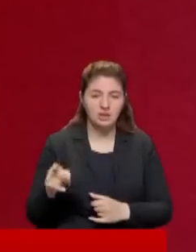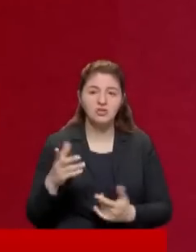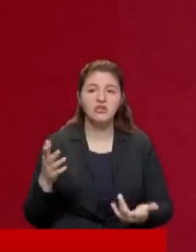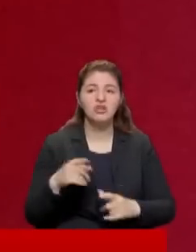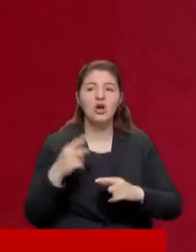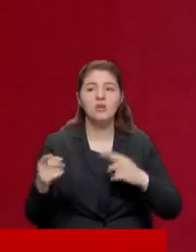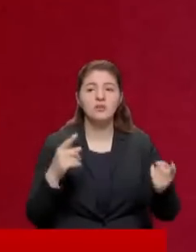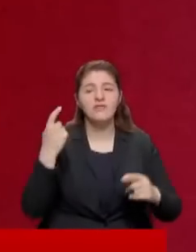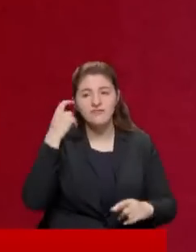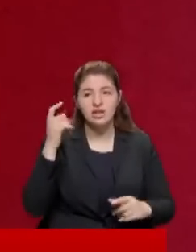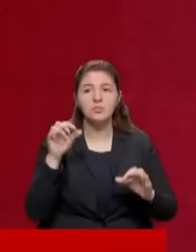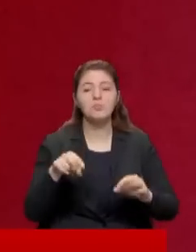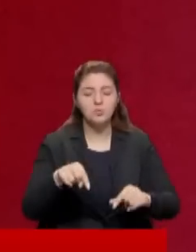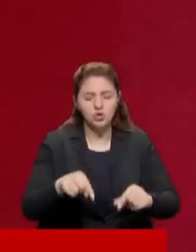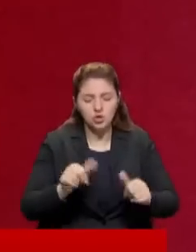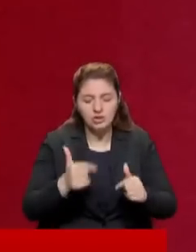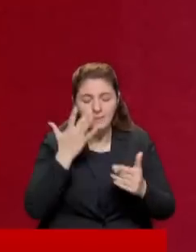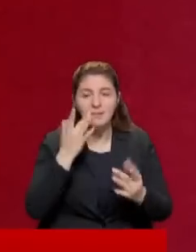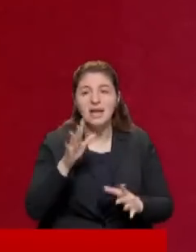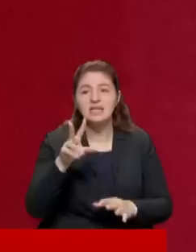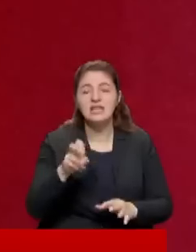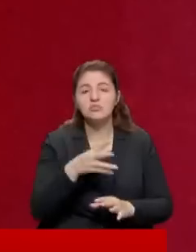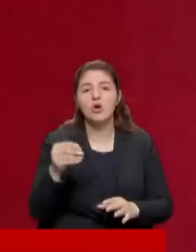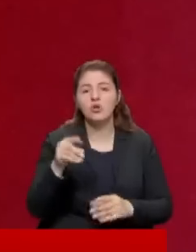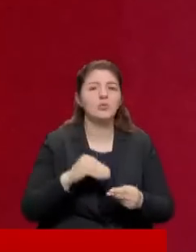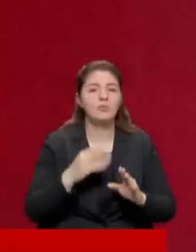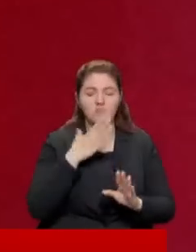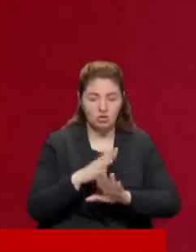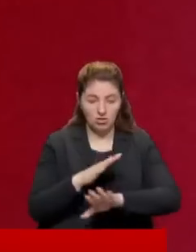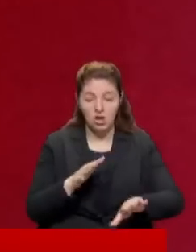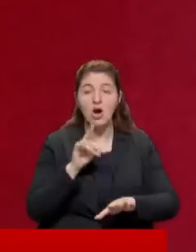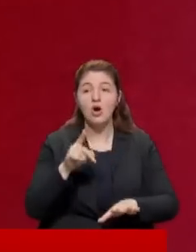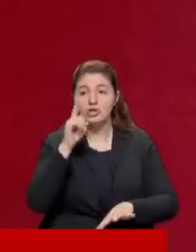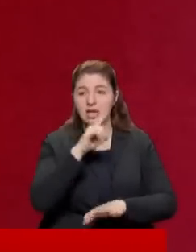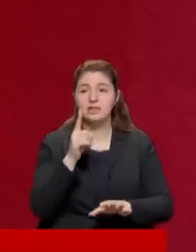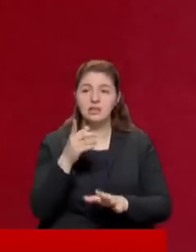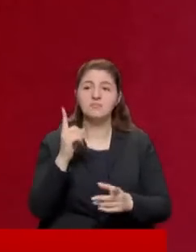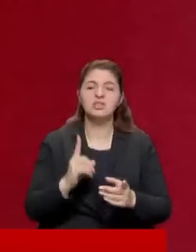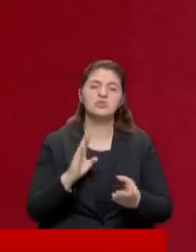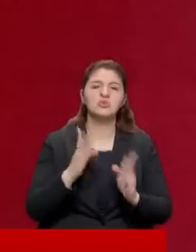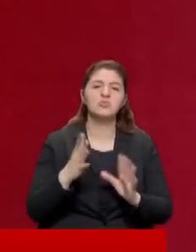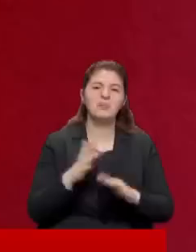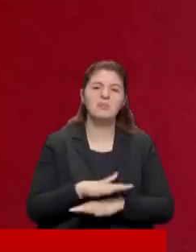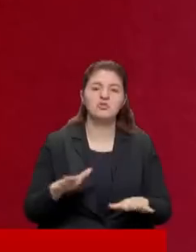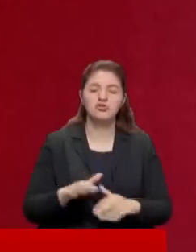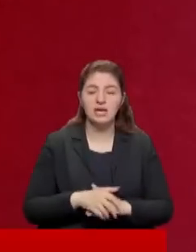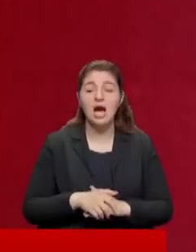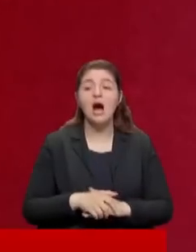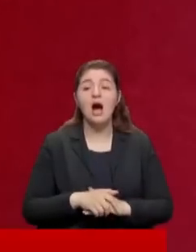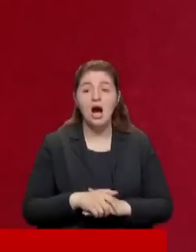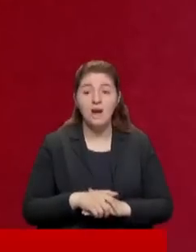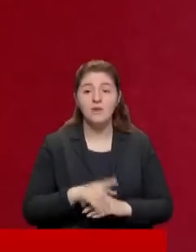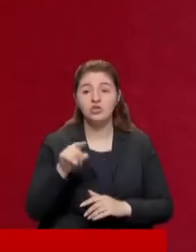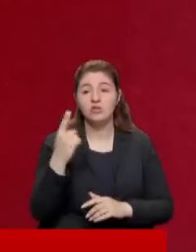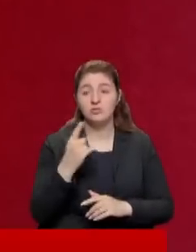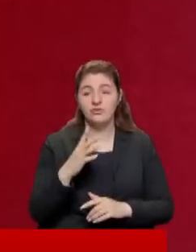Yoksa öbürlerinin kanaati bugünden belli 58 milyon orada sorun yok. Ve o nedenle de birinci turda çok muhtemelen bitecek. Ama